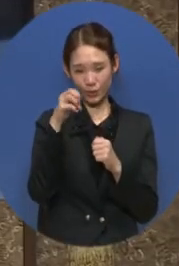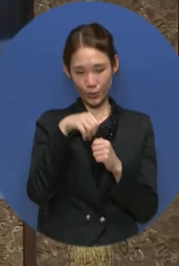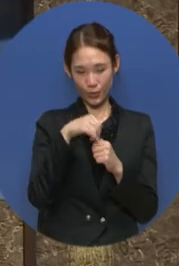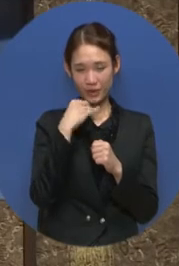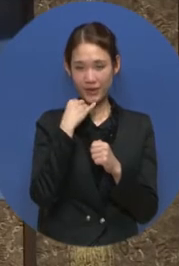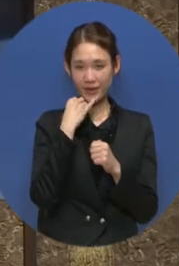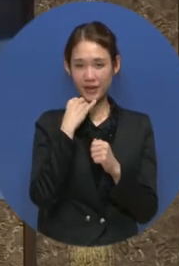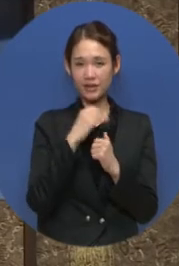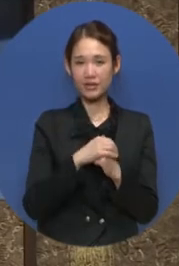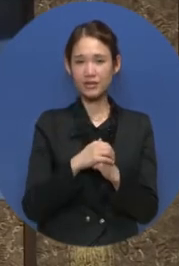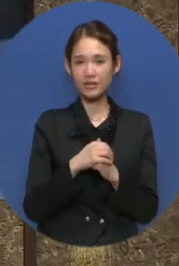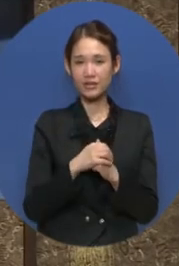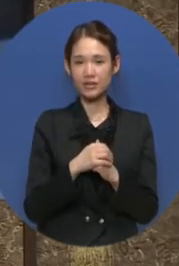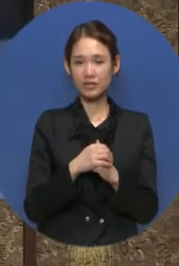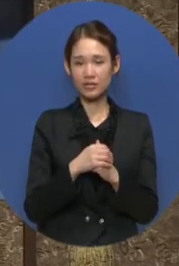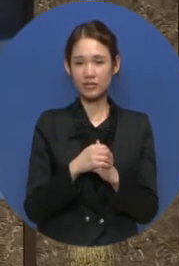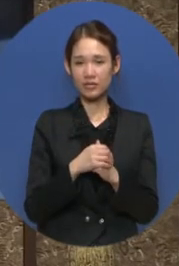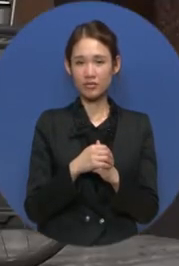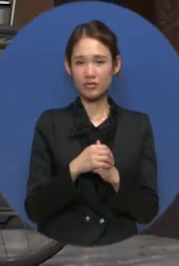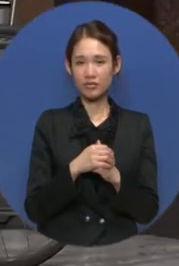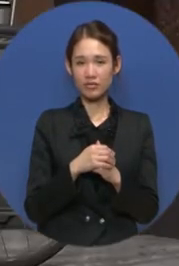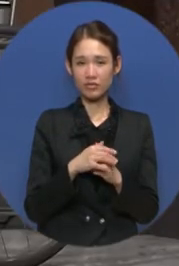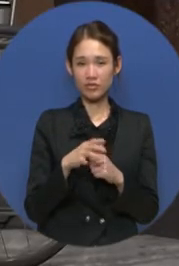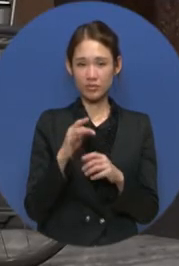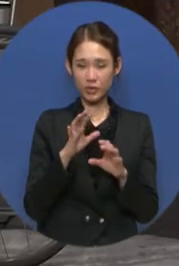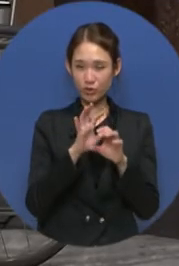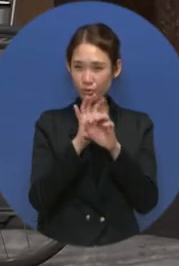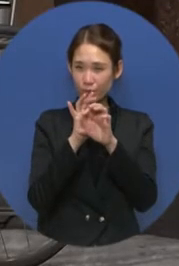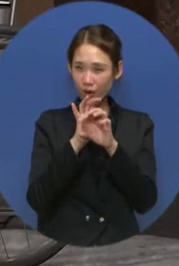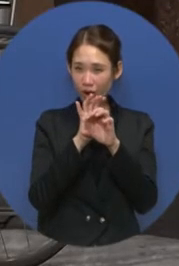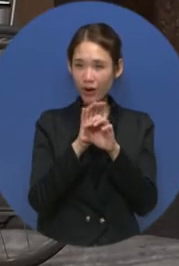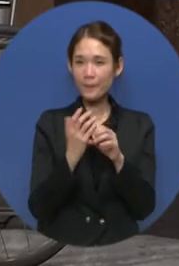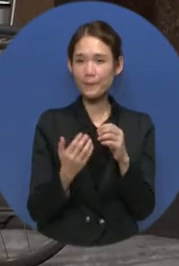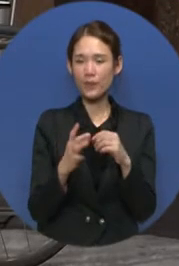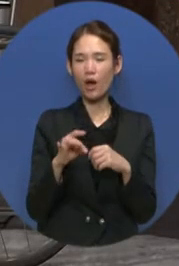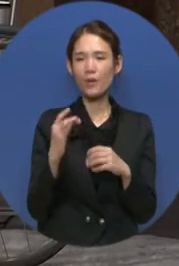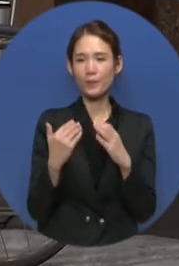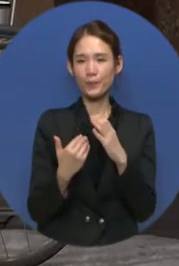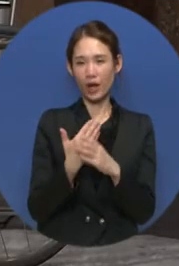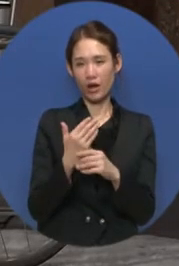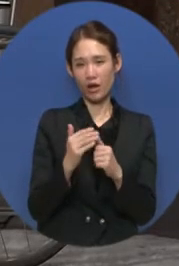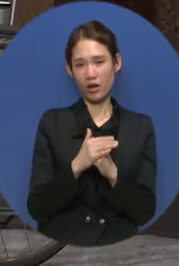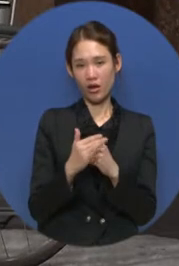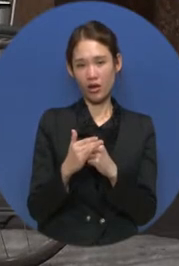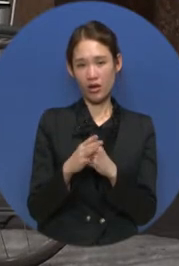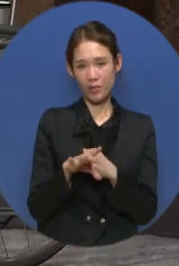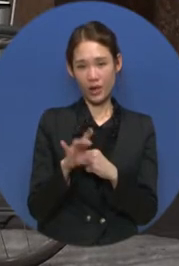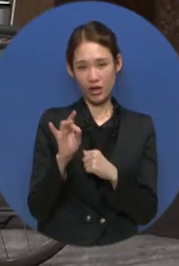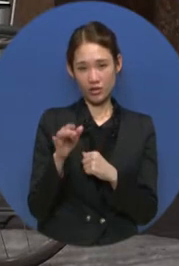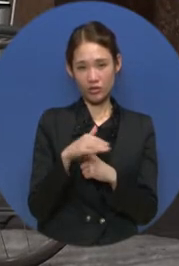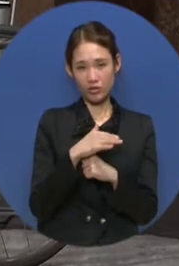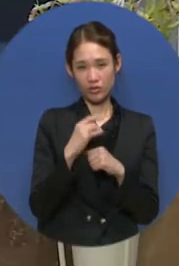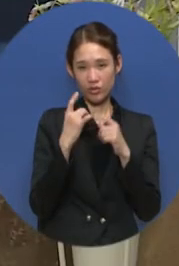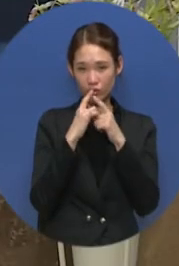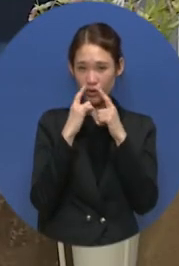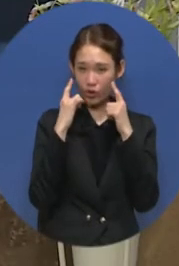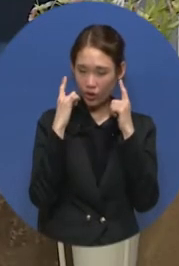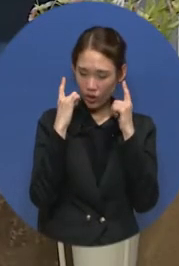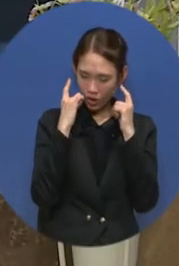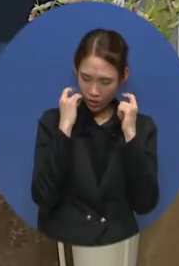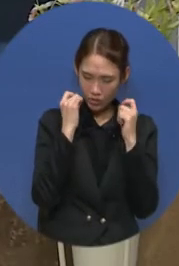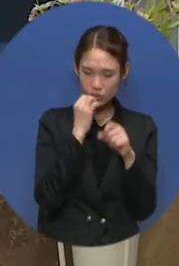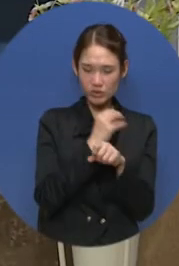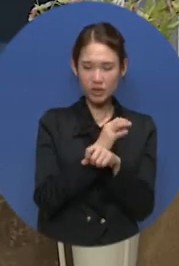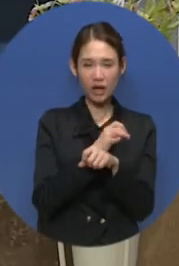좀. 괜찮습니다. 네. 그러니까 처음에 이 코로나19가 발생하고 초기에는 저희가 네. 마스크도